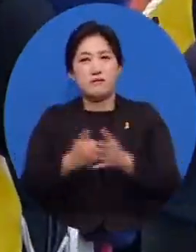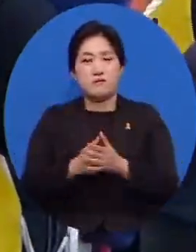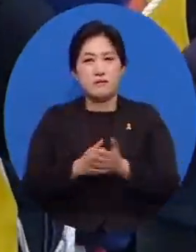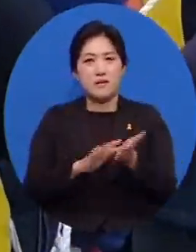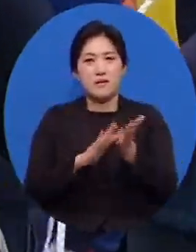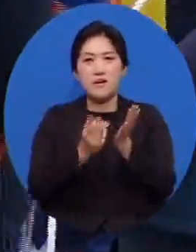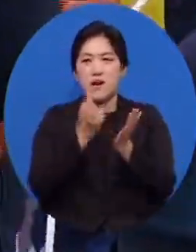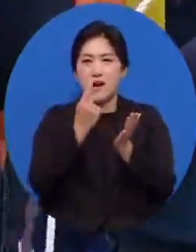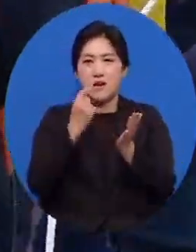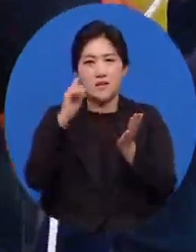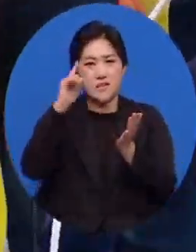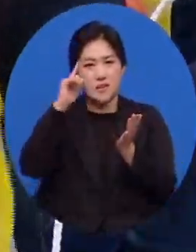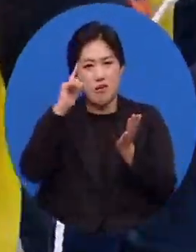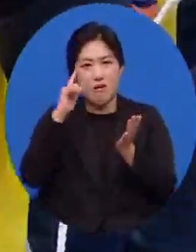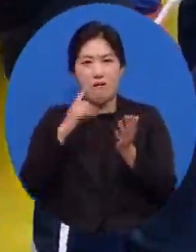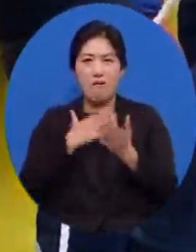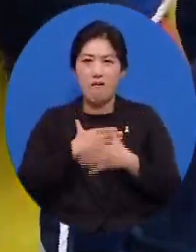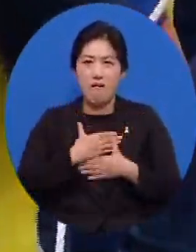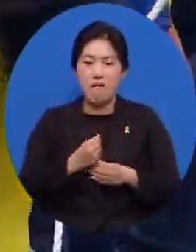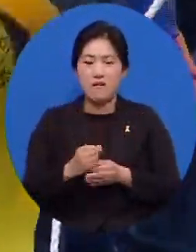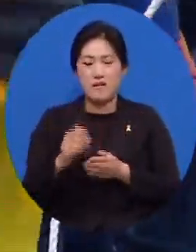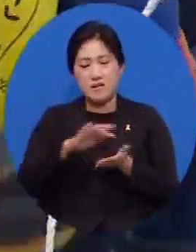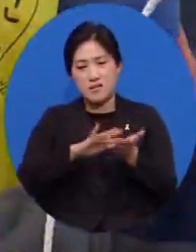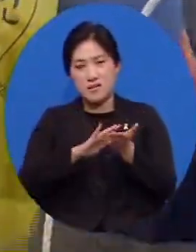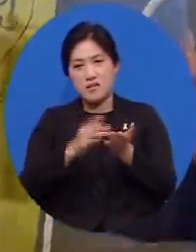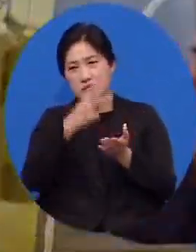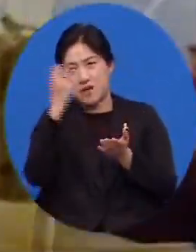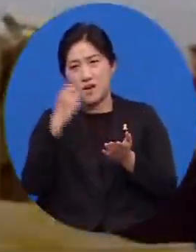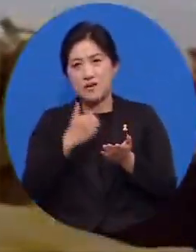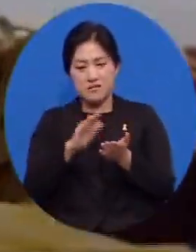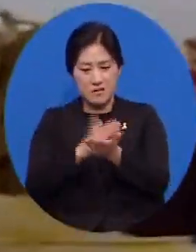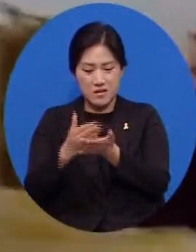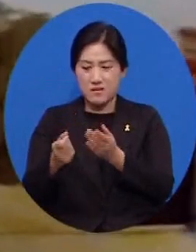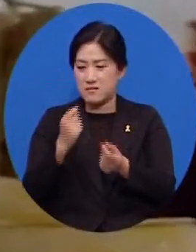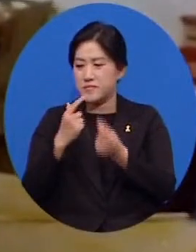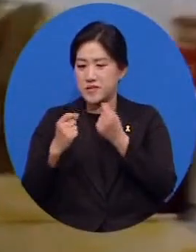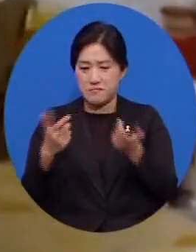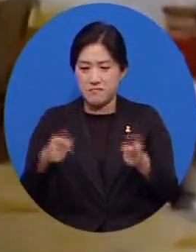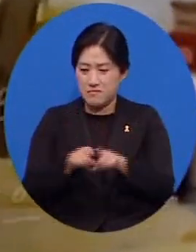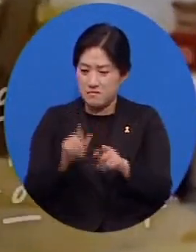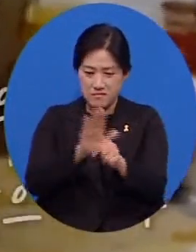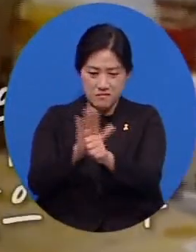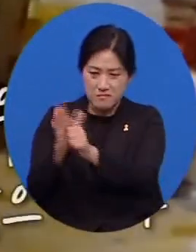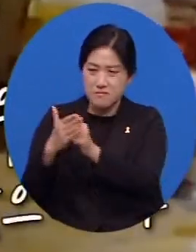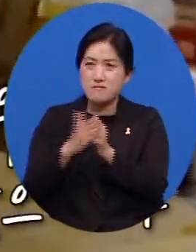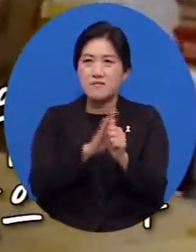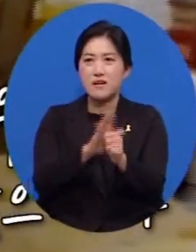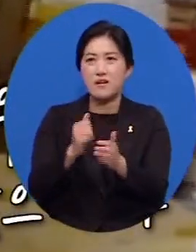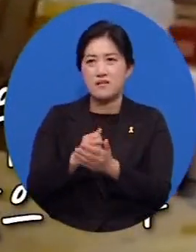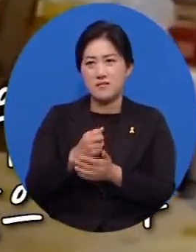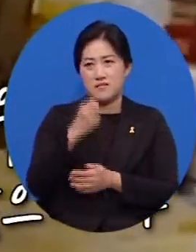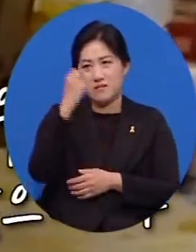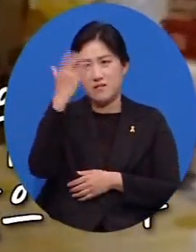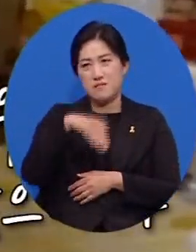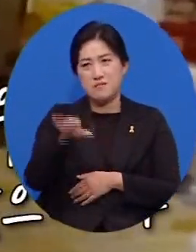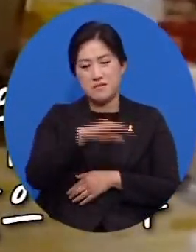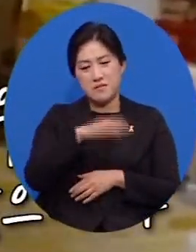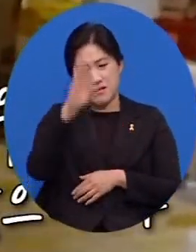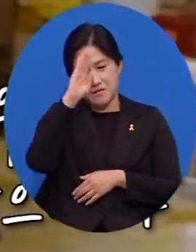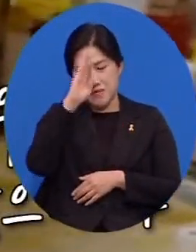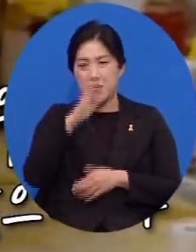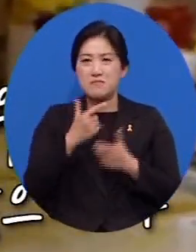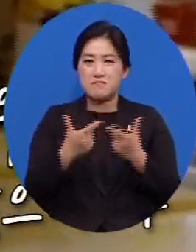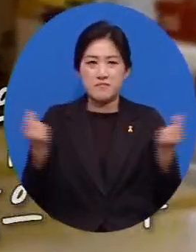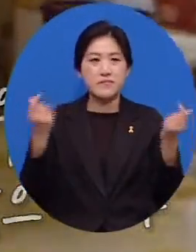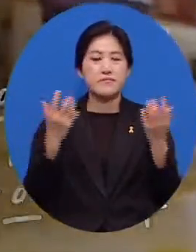신경안정제며 수면제며 다 나눠서 같이 먹고 어차피 우리 다 증상이